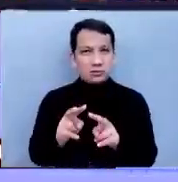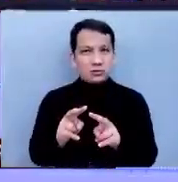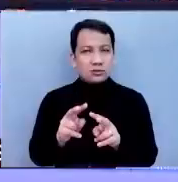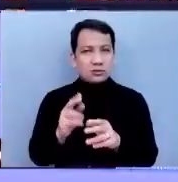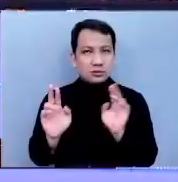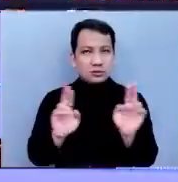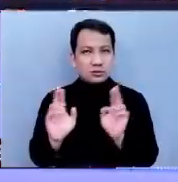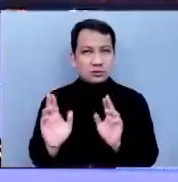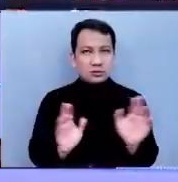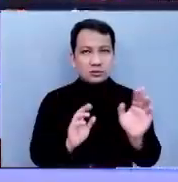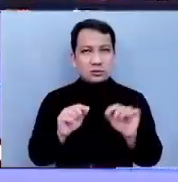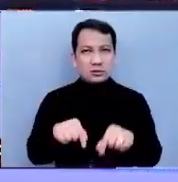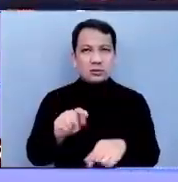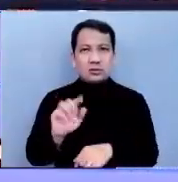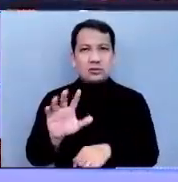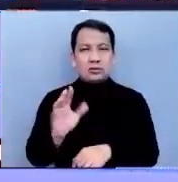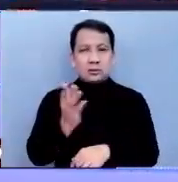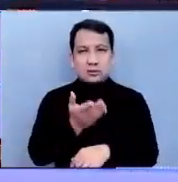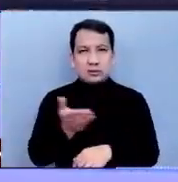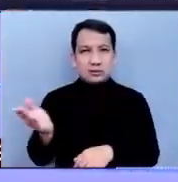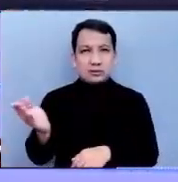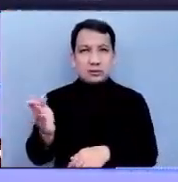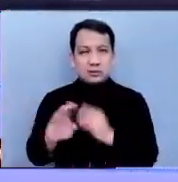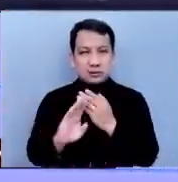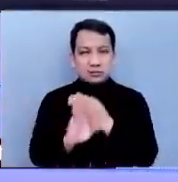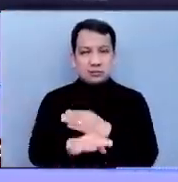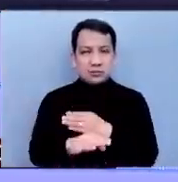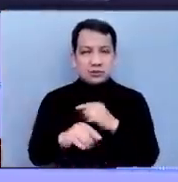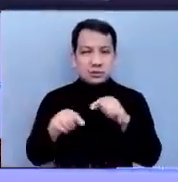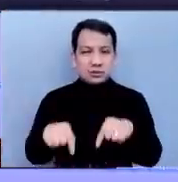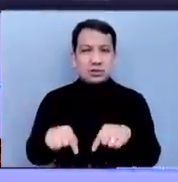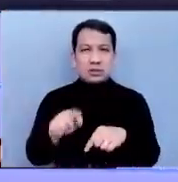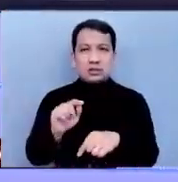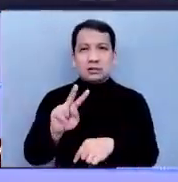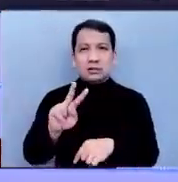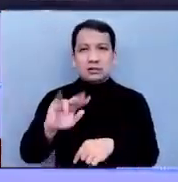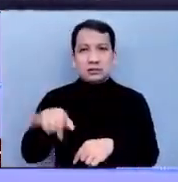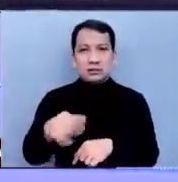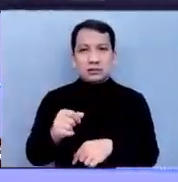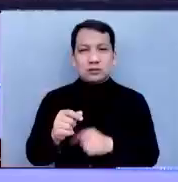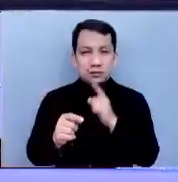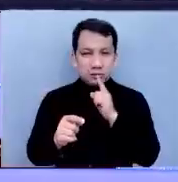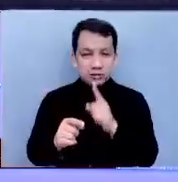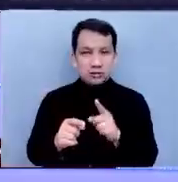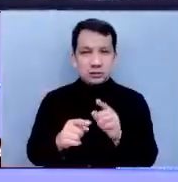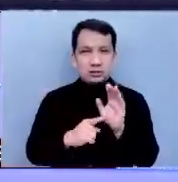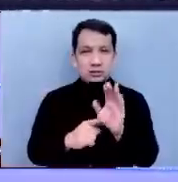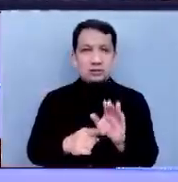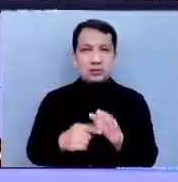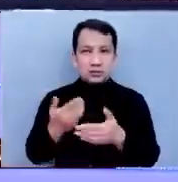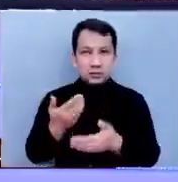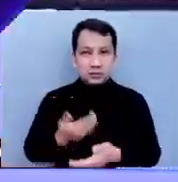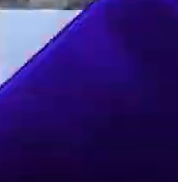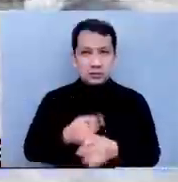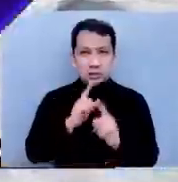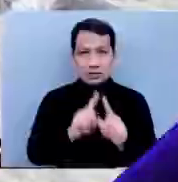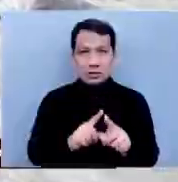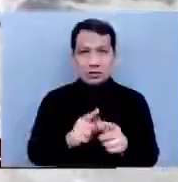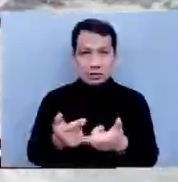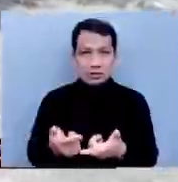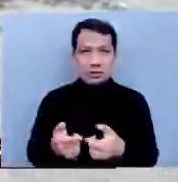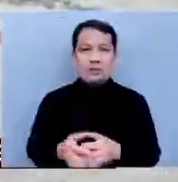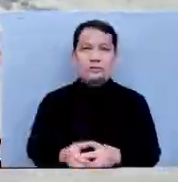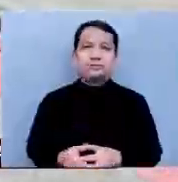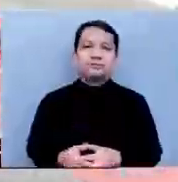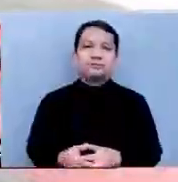ng Kapatid Network para sa pagbabalik tanghalian ng TVJ at Legit Tabarcats. Narito ang report.